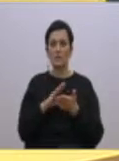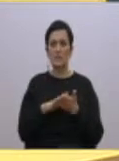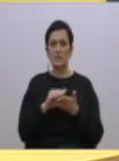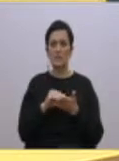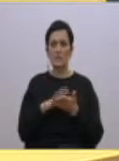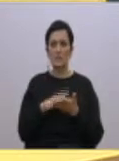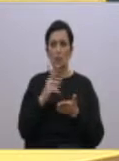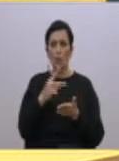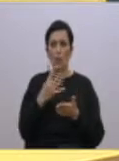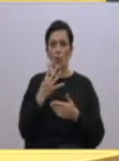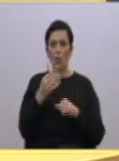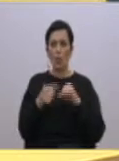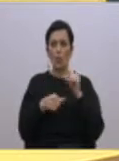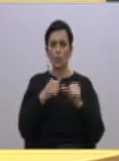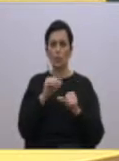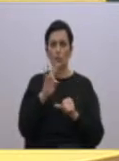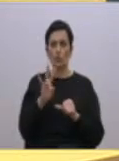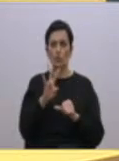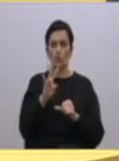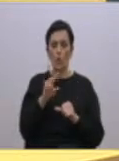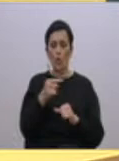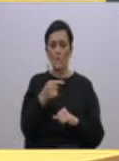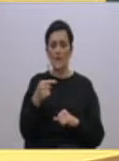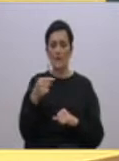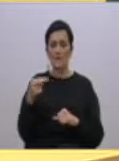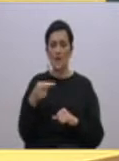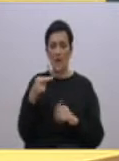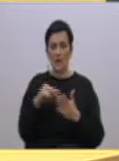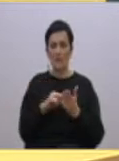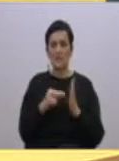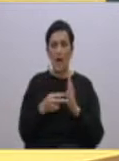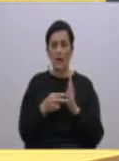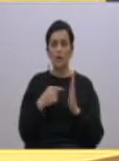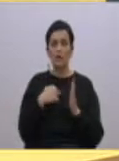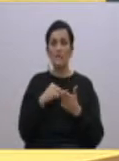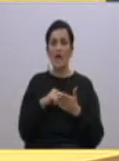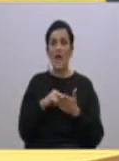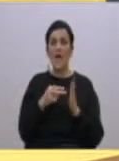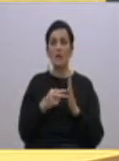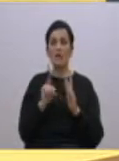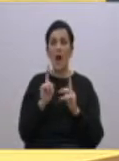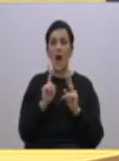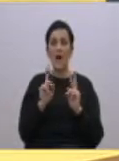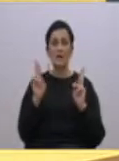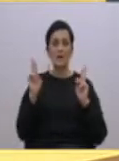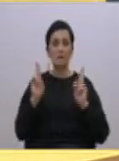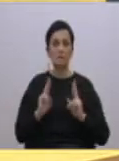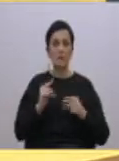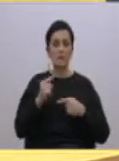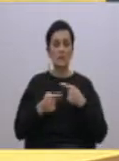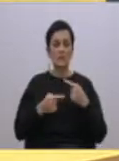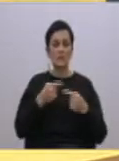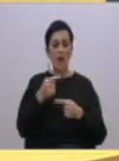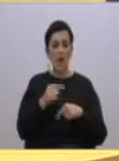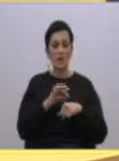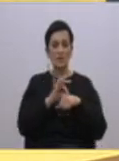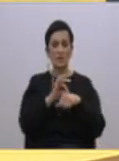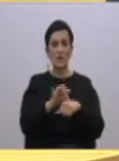2024 tslis noyember dekembershi chven gegmavt ara traditsiuli metodit chavatarot